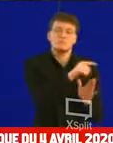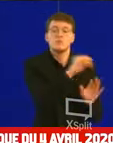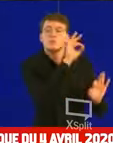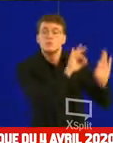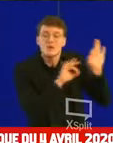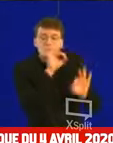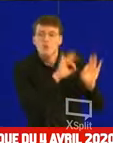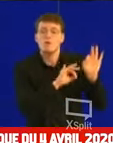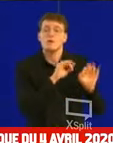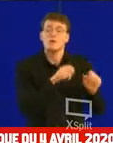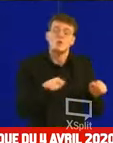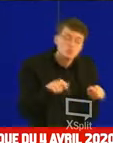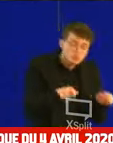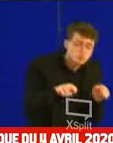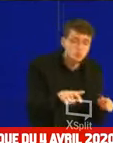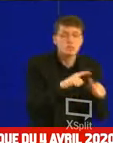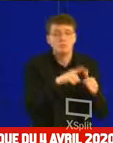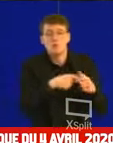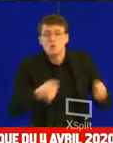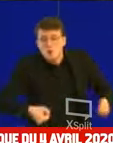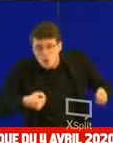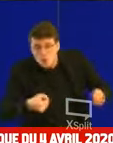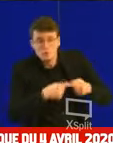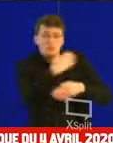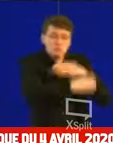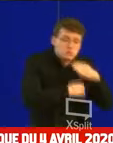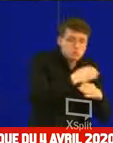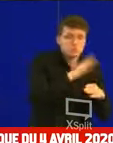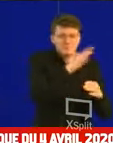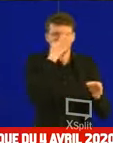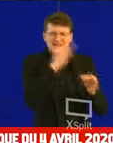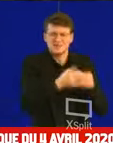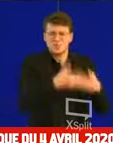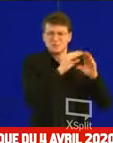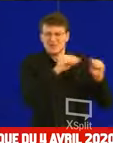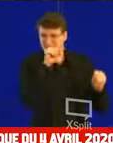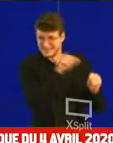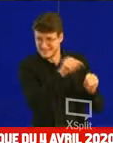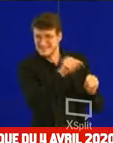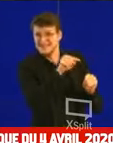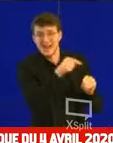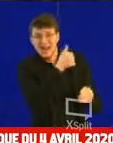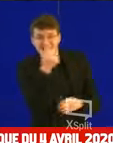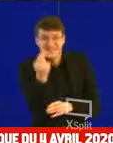bertrand baguette est essentiel reste femme énervée le